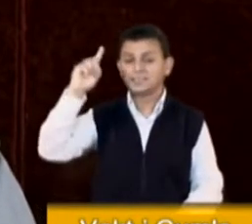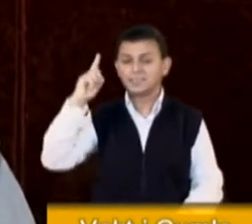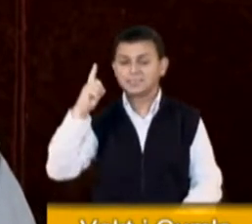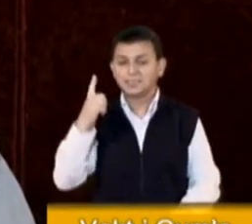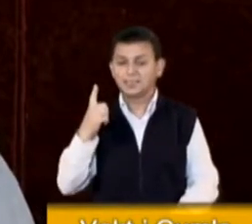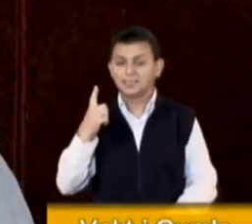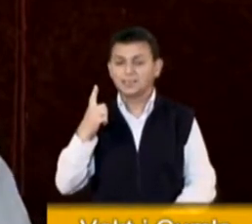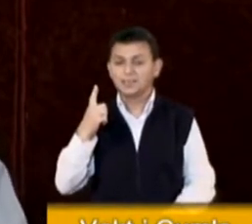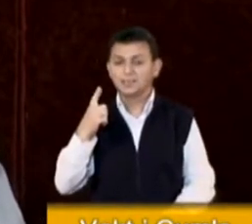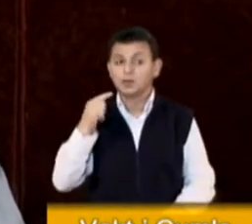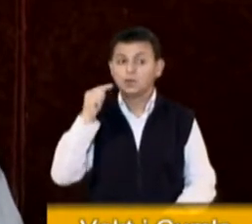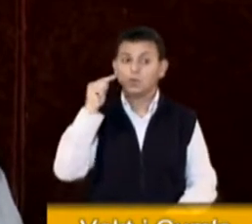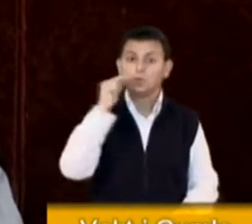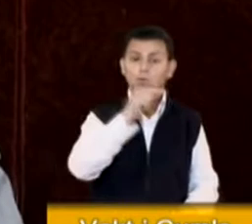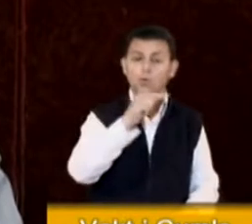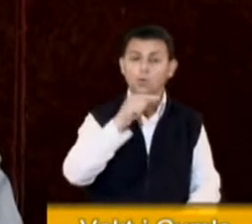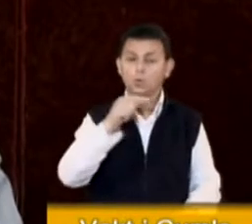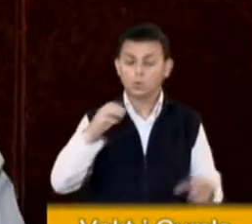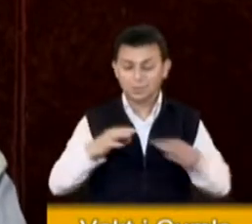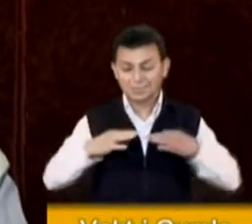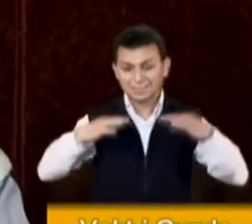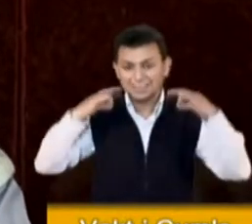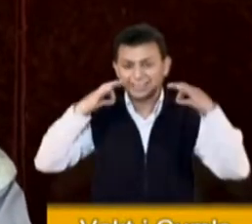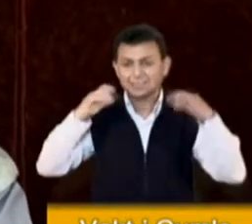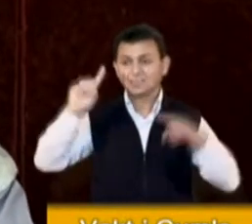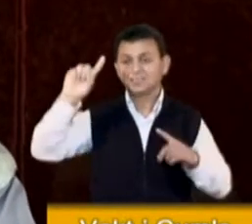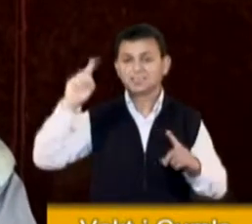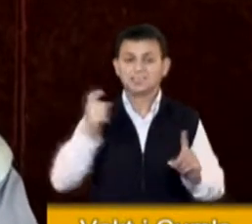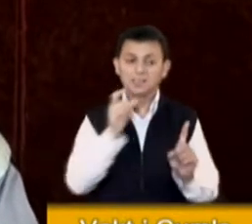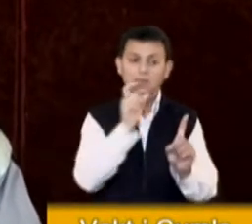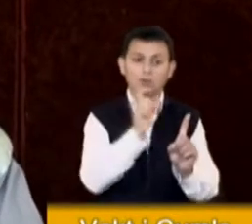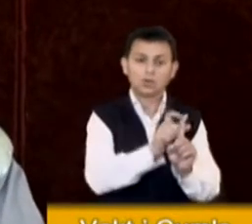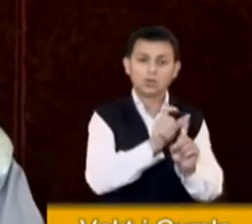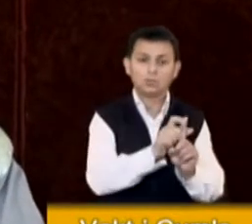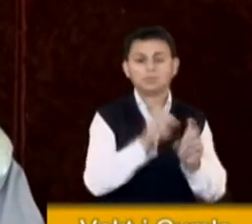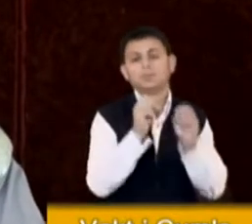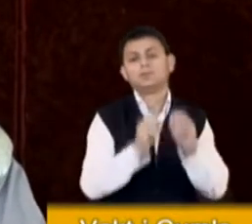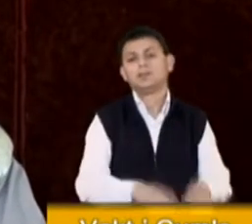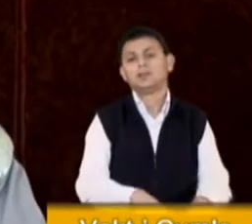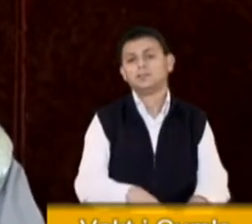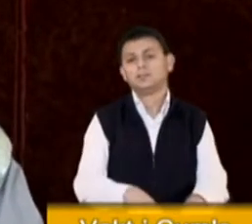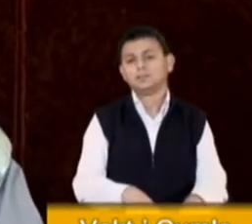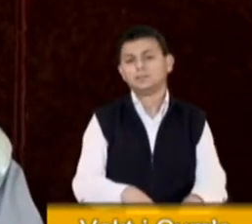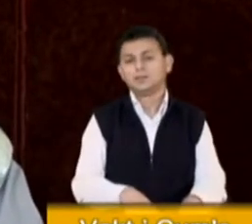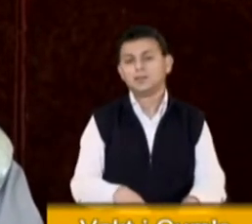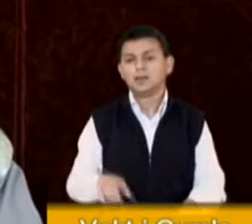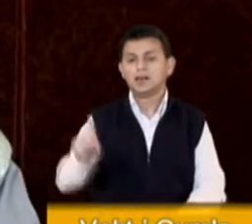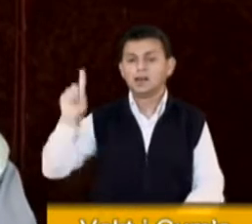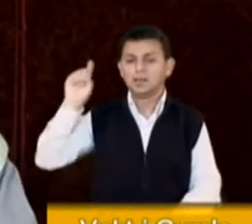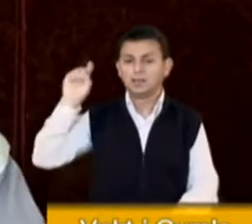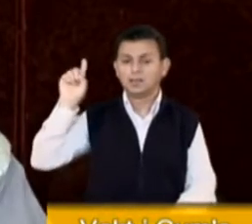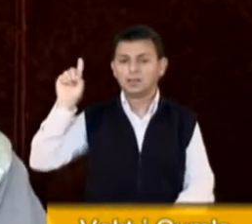şeyin korumasına havale edilir. Yani muhterem müminler, bir nevi Allah-u Zülcelal, ey